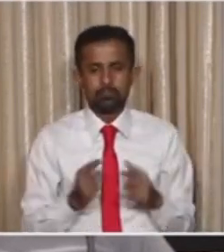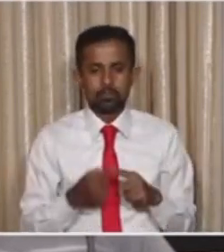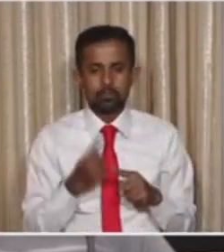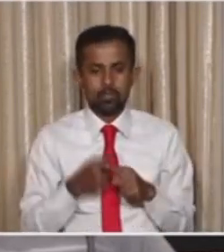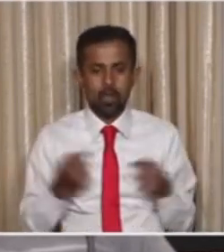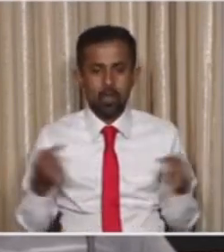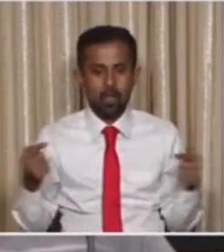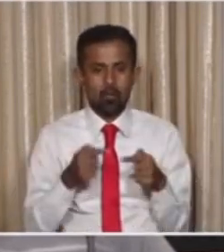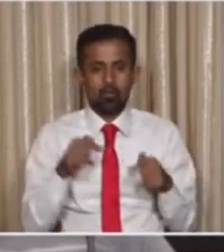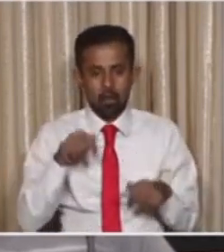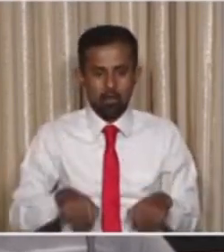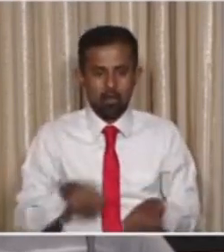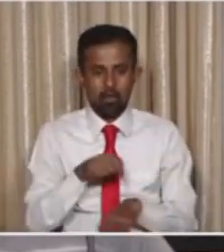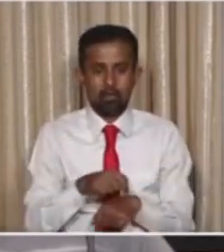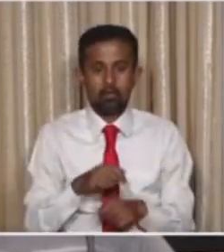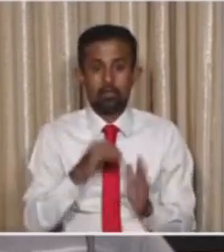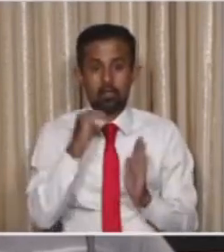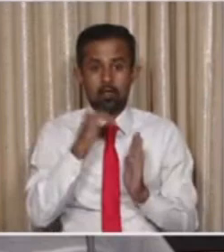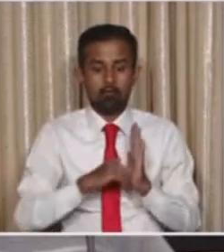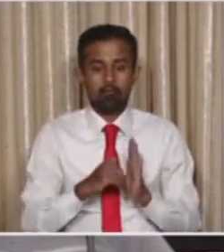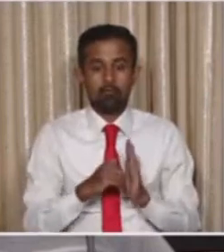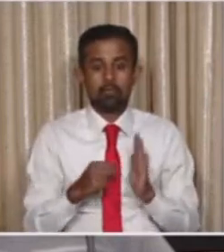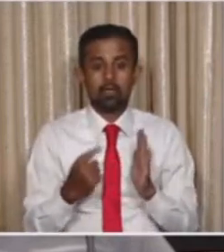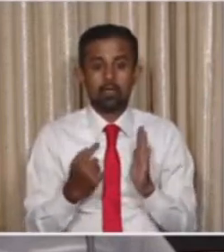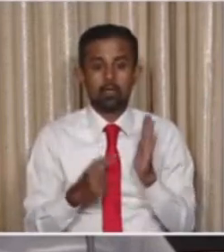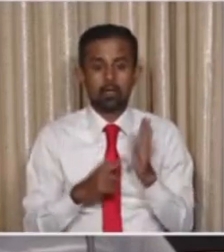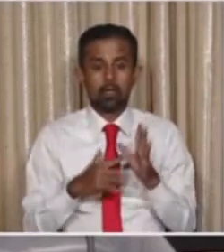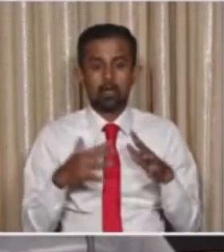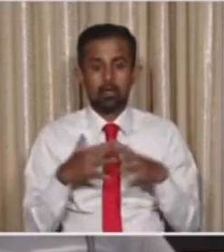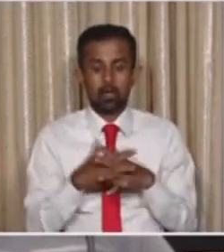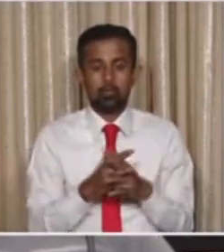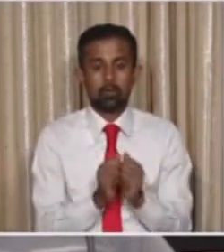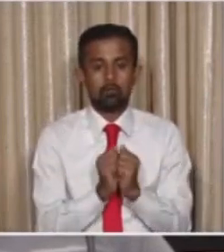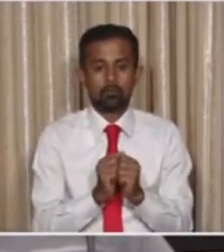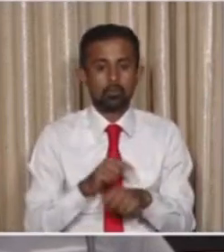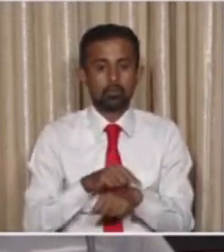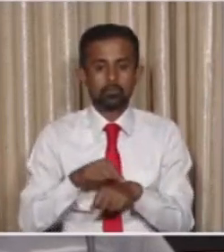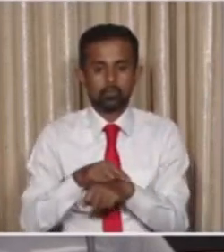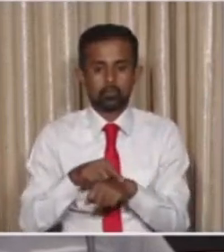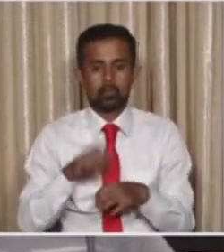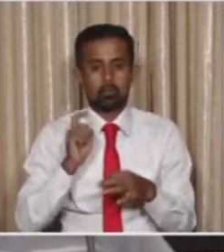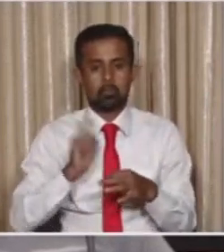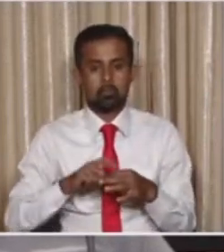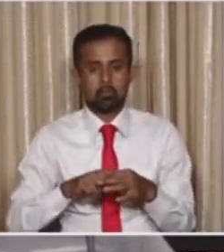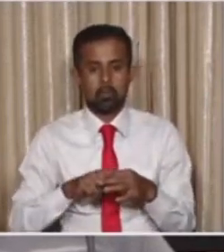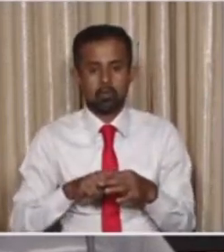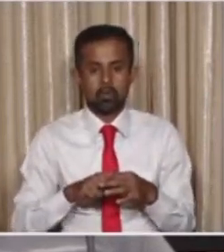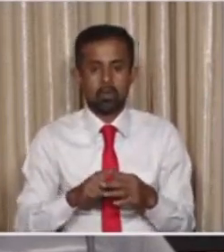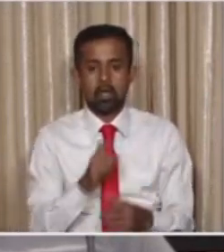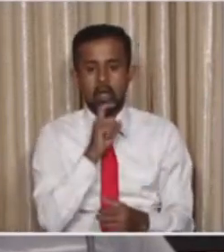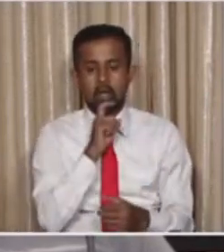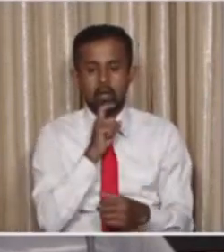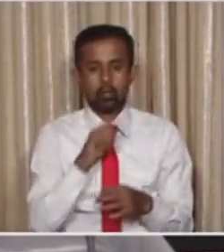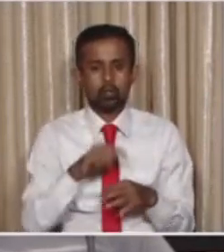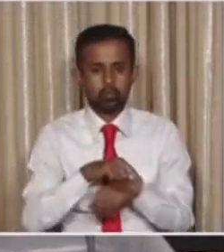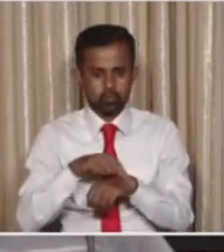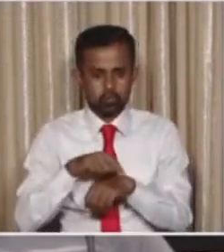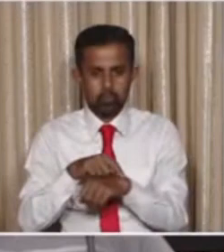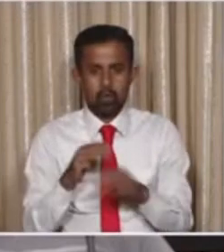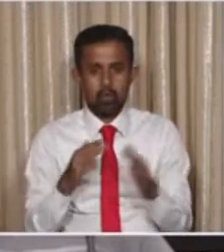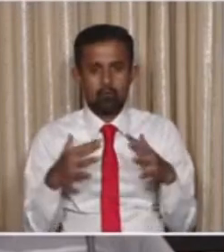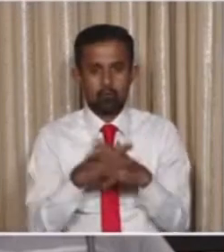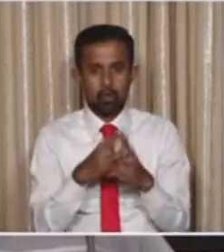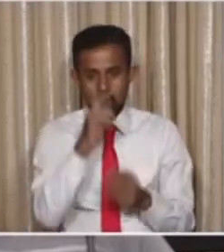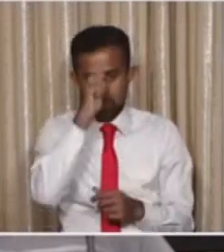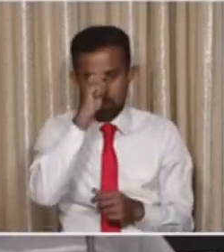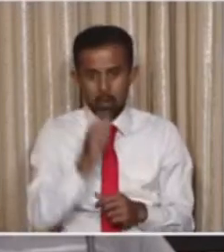සම්බන්ධයෙන් අද තියෙන්නේ වන්දි සම්බන්ධයෙන් නීති දෙපාර්තමේන්තුවේ වැඩ ප්‍රමාද වීම ගැන ප්‍රශ්නයක්. ඒ කියන්නේ කවුරු හරි නඩුව ප්‍රමාද කරාද කියන එකද විජේදාස රාජපක්ෂ